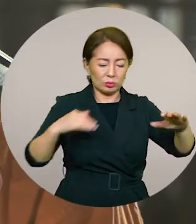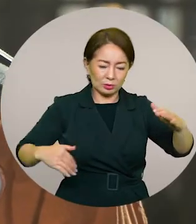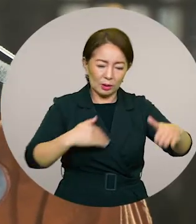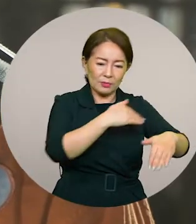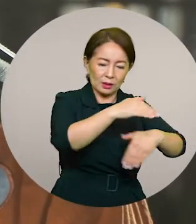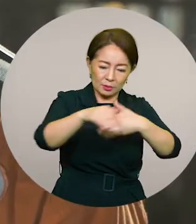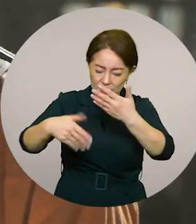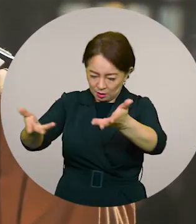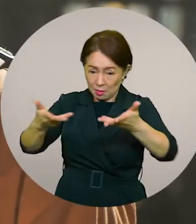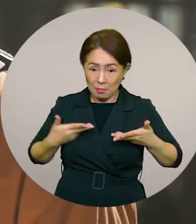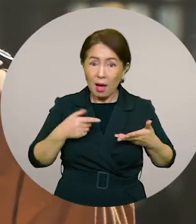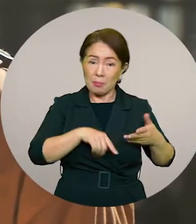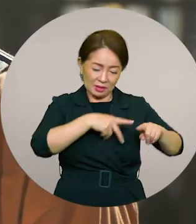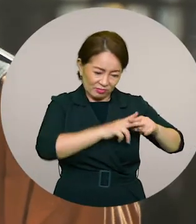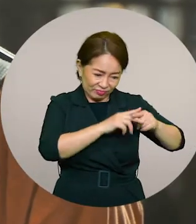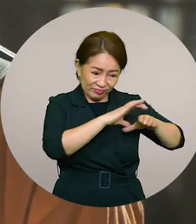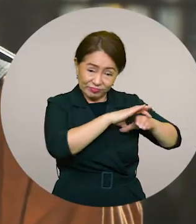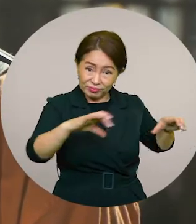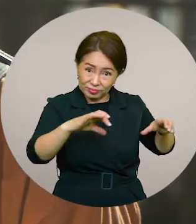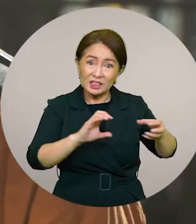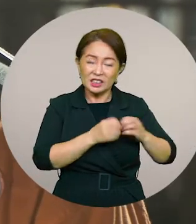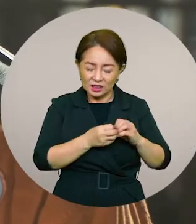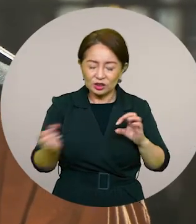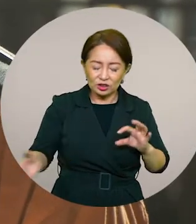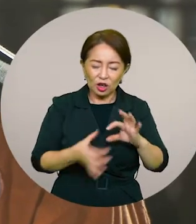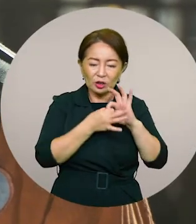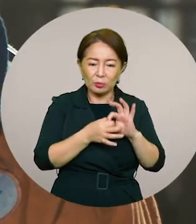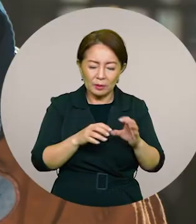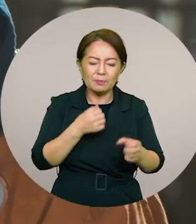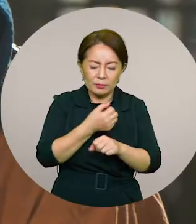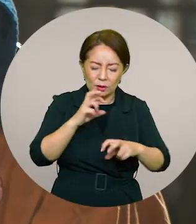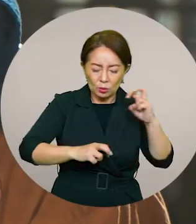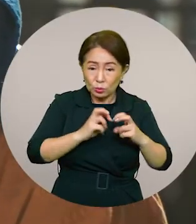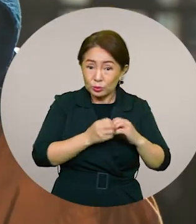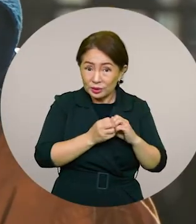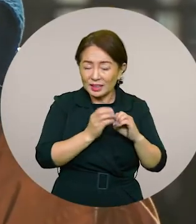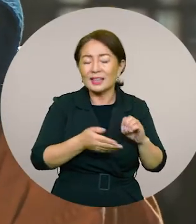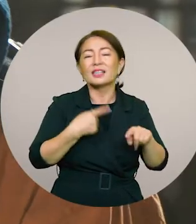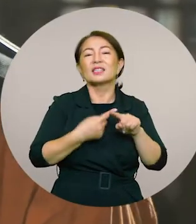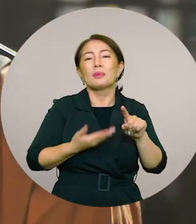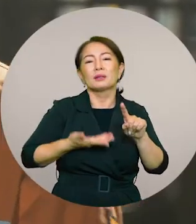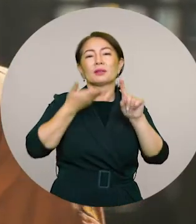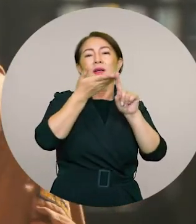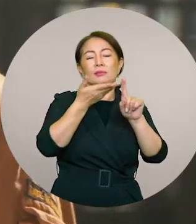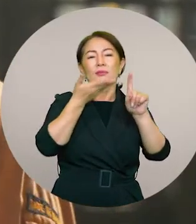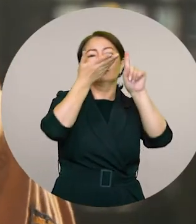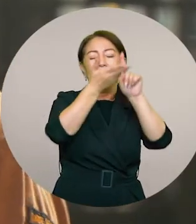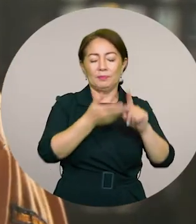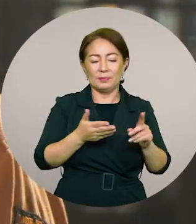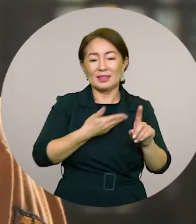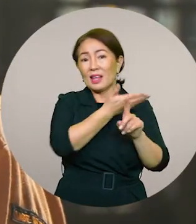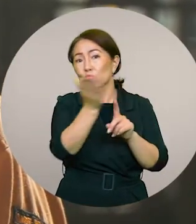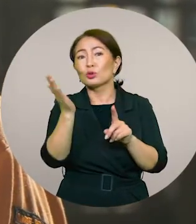бидний босорсон конвейер руу одоо тижээгдэнэ. Тэгээ энэ тижээгдээд энэ маань өөрөө ингээд дээшээ яваад